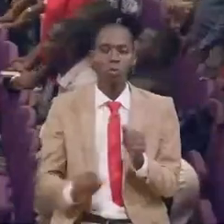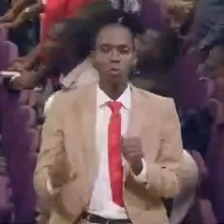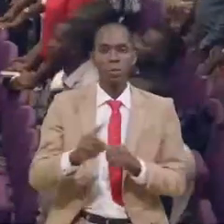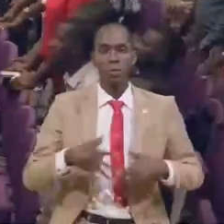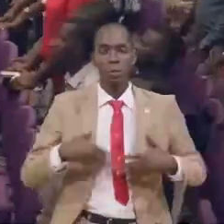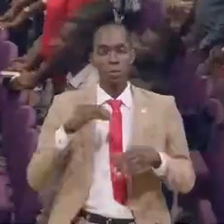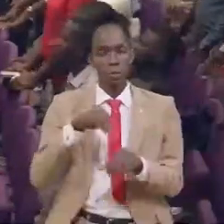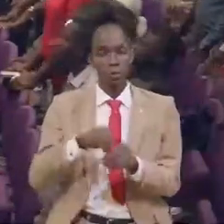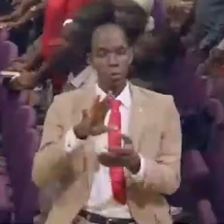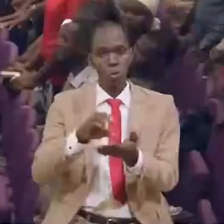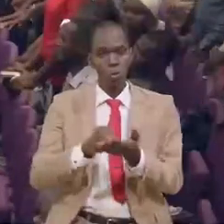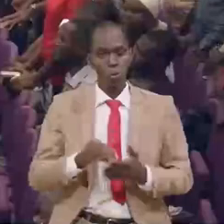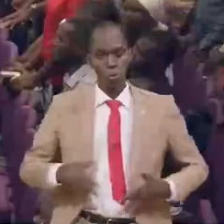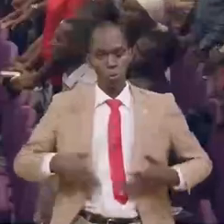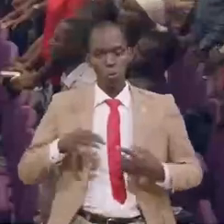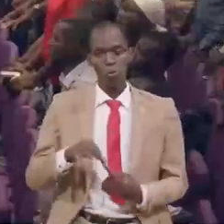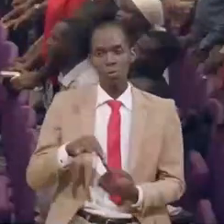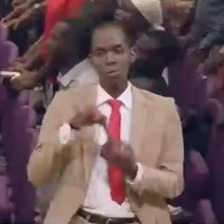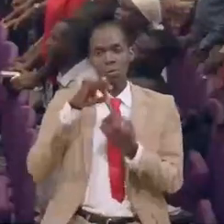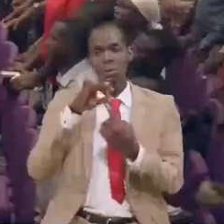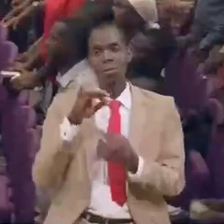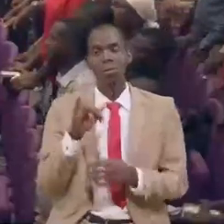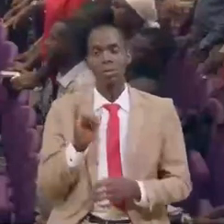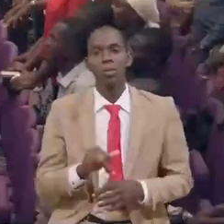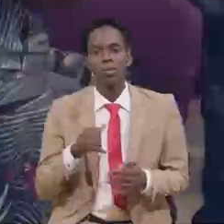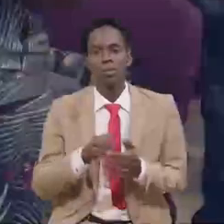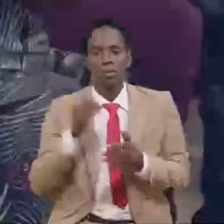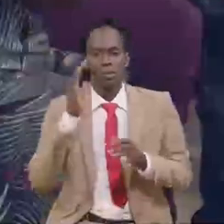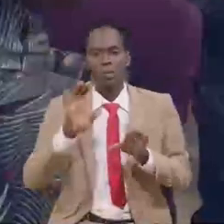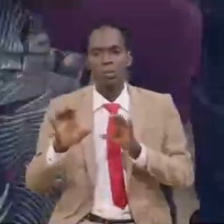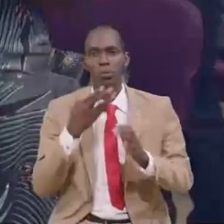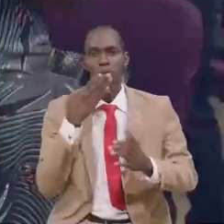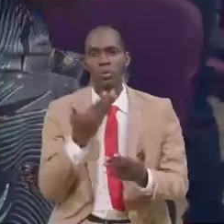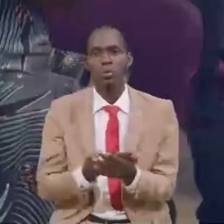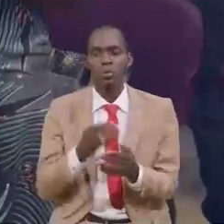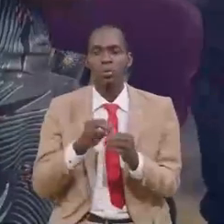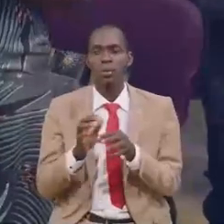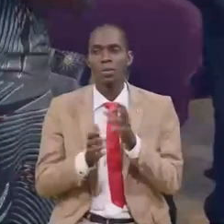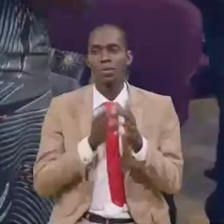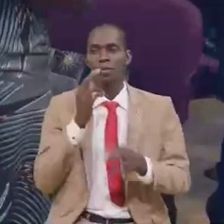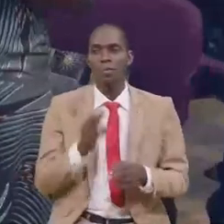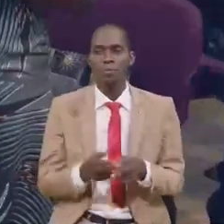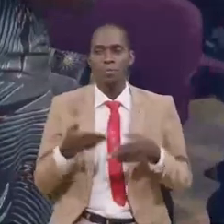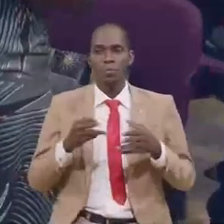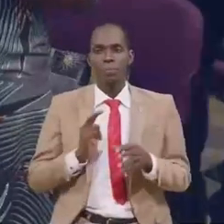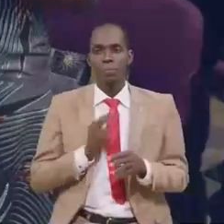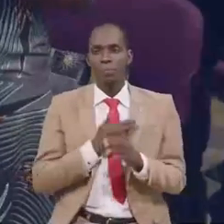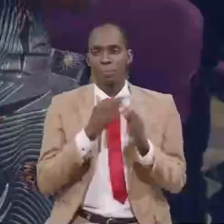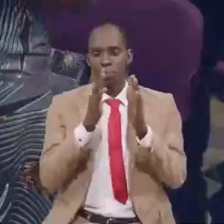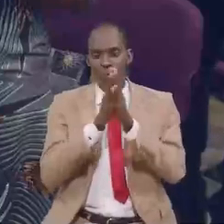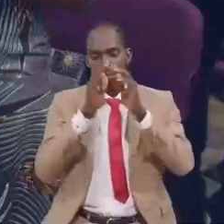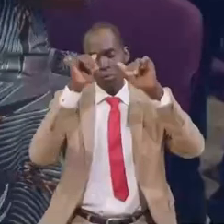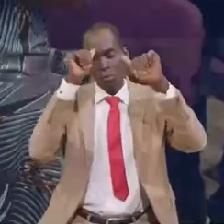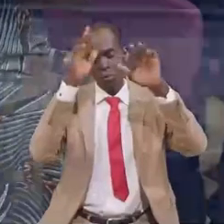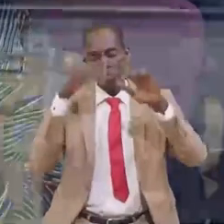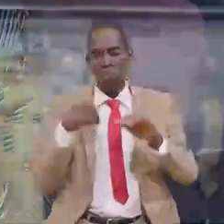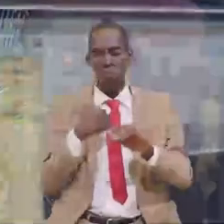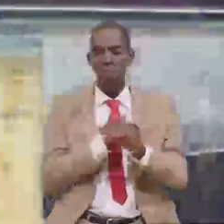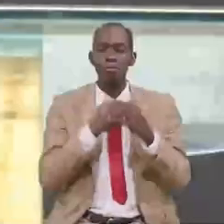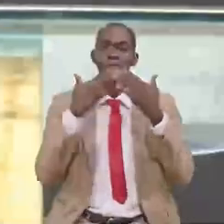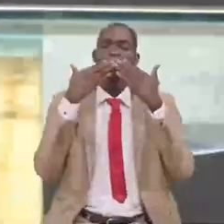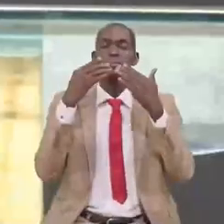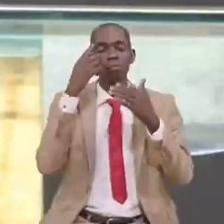tout le monde. Dans votre vie en particulier, cela fera du bien au nom de Jésus. Prions ensemble. Père, nous te disons